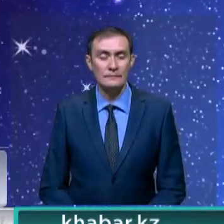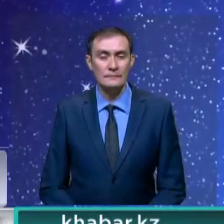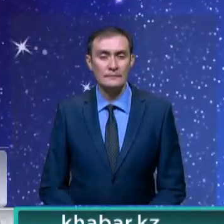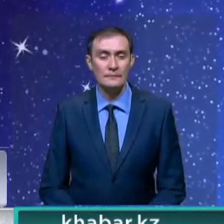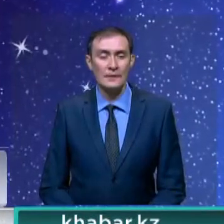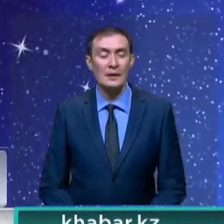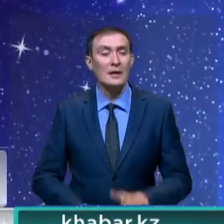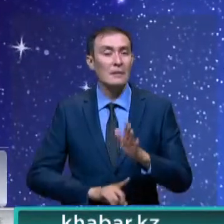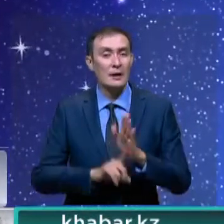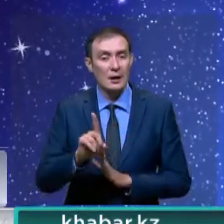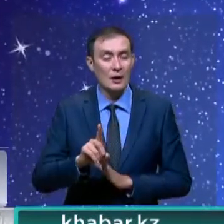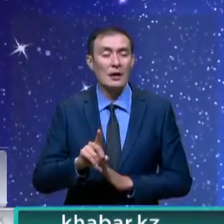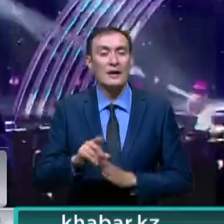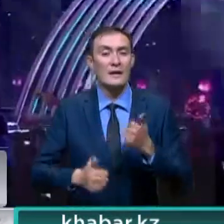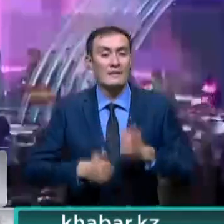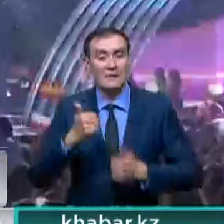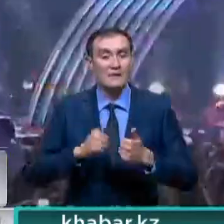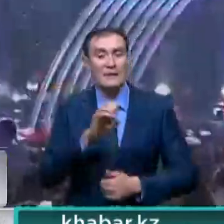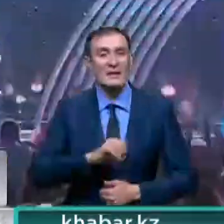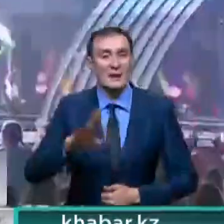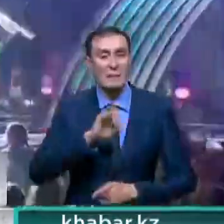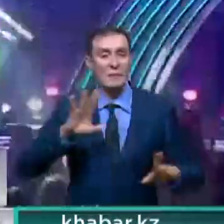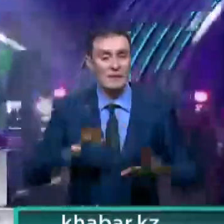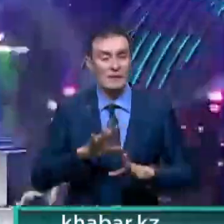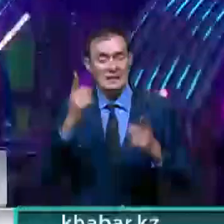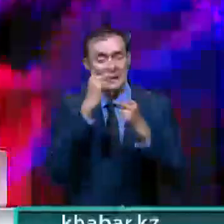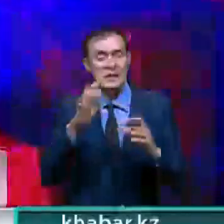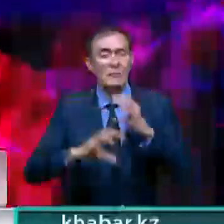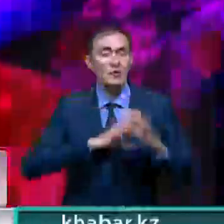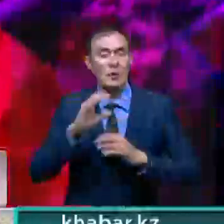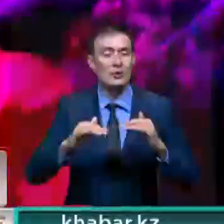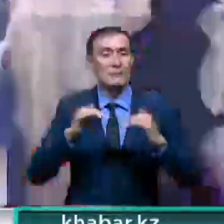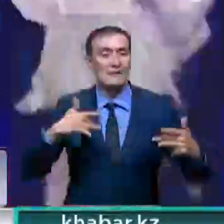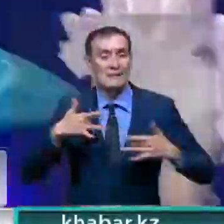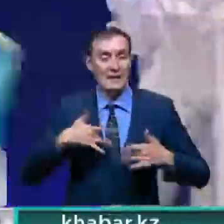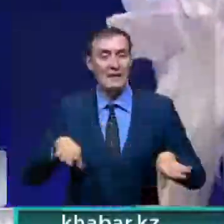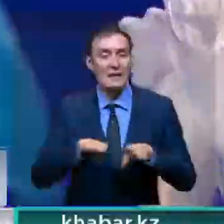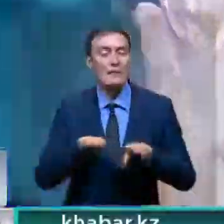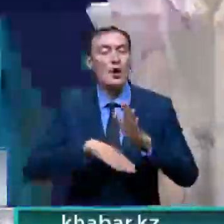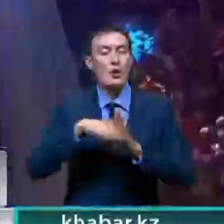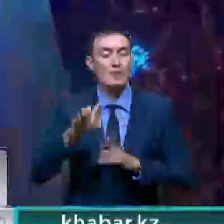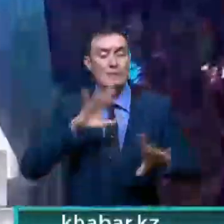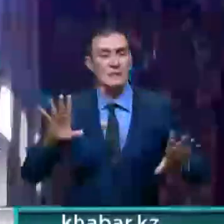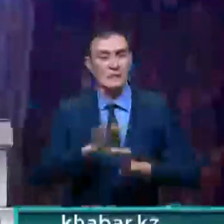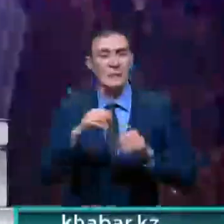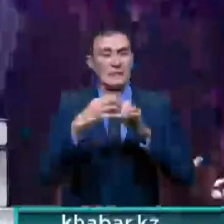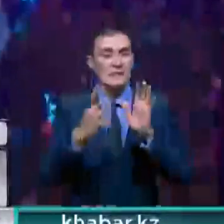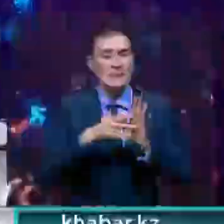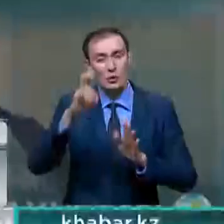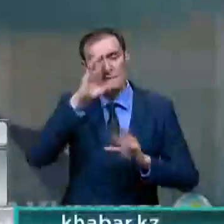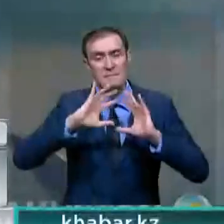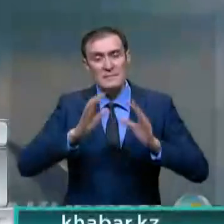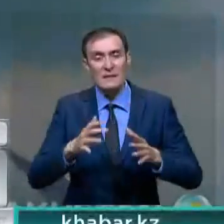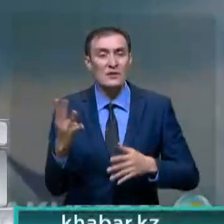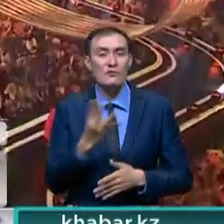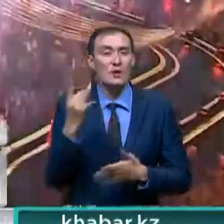И поехали! Junior Eurovision – это возможность заявить о себе на международной сцене. Наравне с лучшими исполнителями из 19 стран мира уже